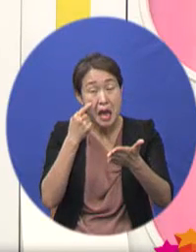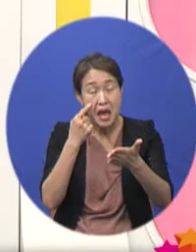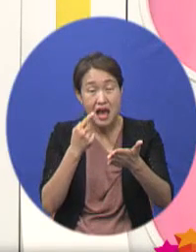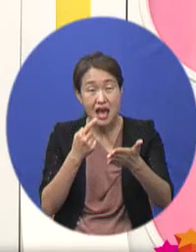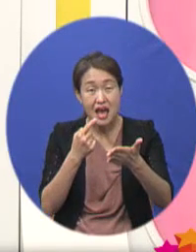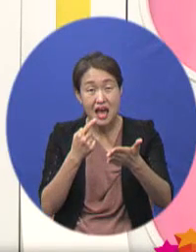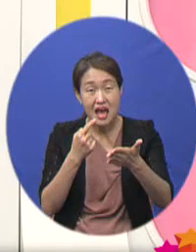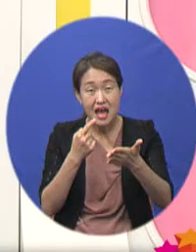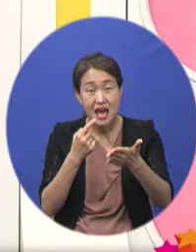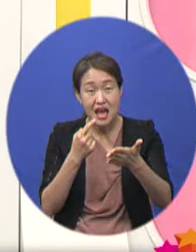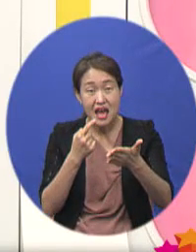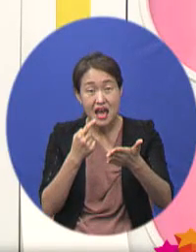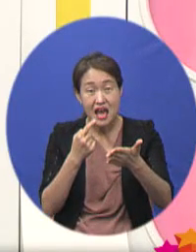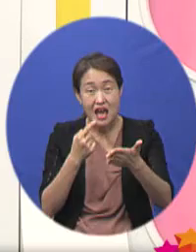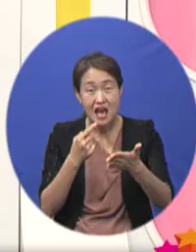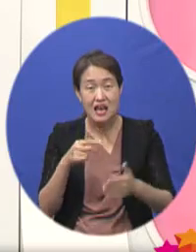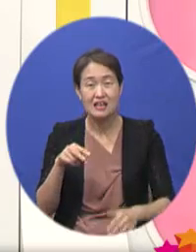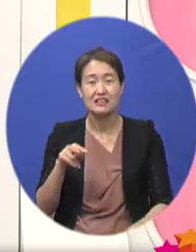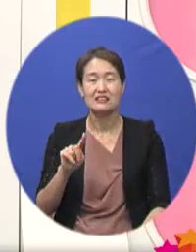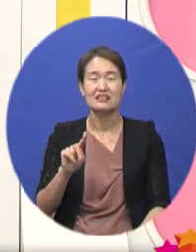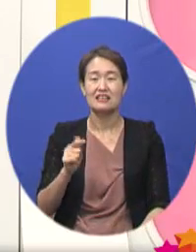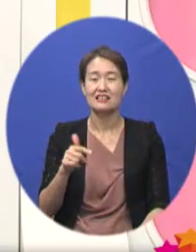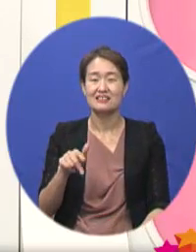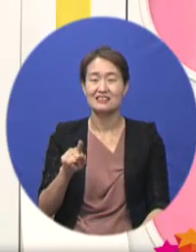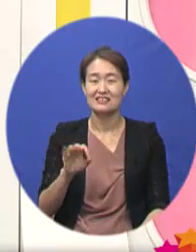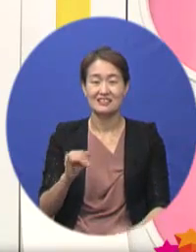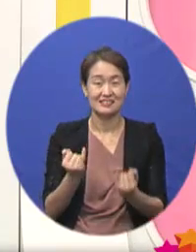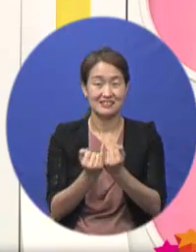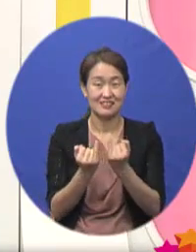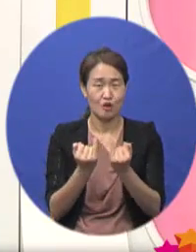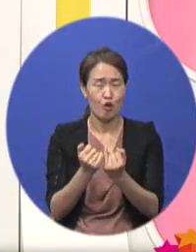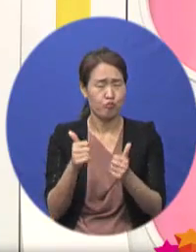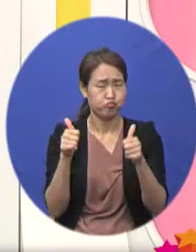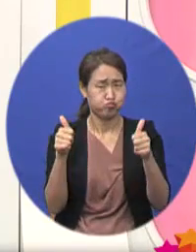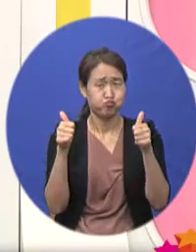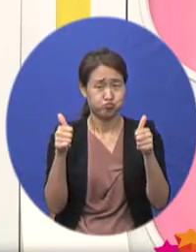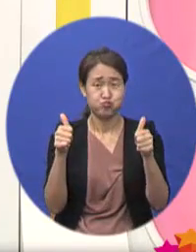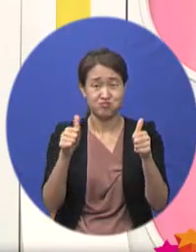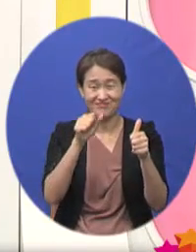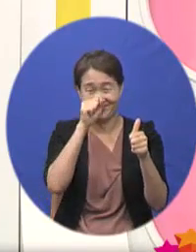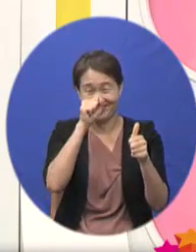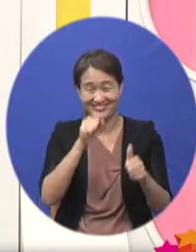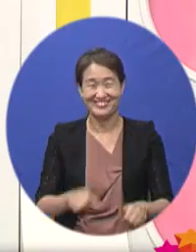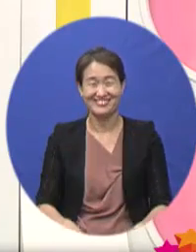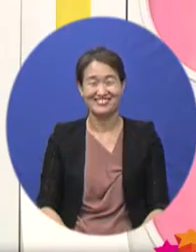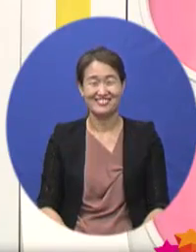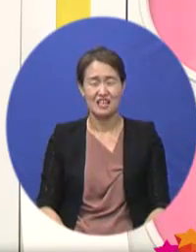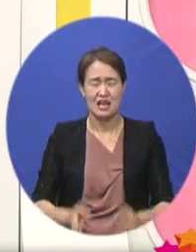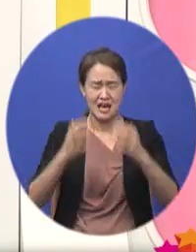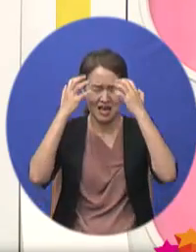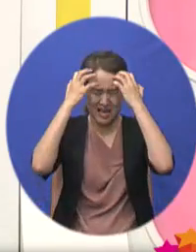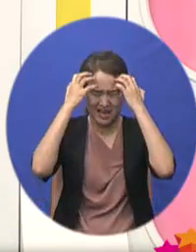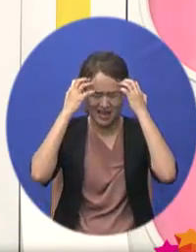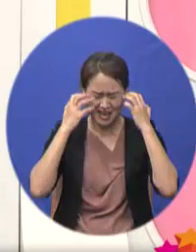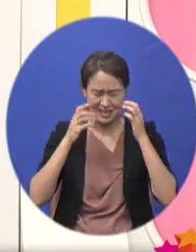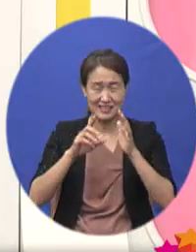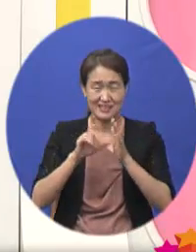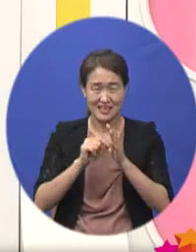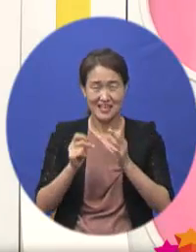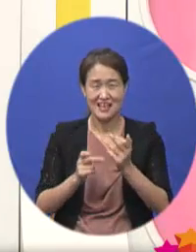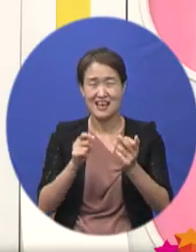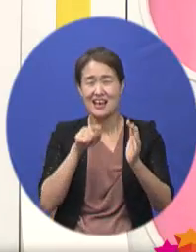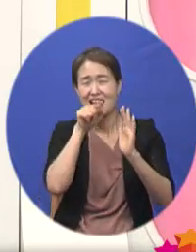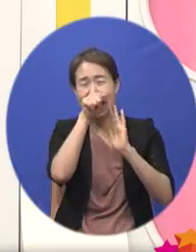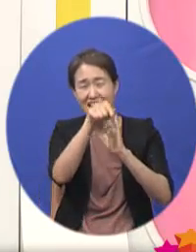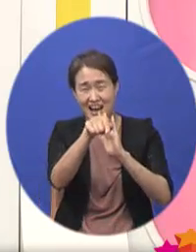예? 산장의 여인. 산장의 여인. 네, 알겠습니다. 아, 산장의 여인 최고 좋죠. 이 네. 더운 날씨에는 산장에 가서